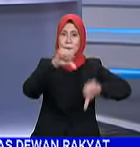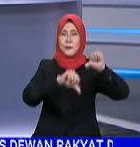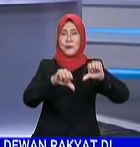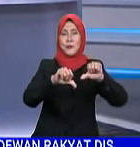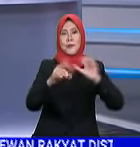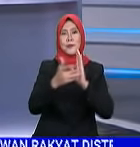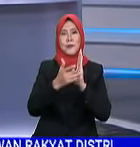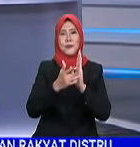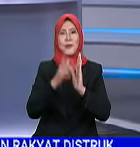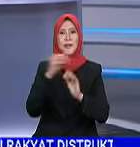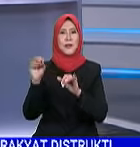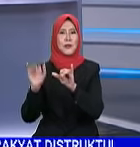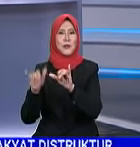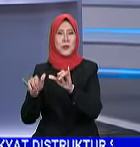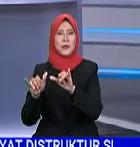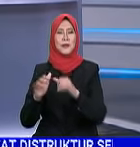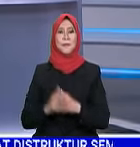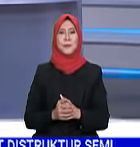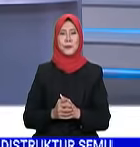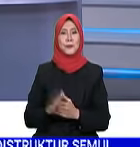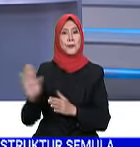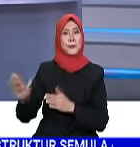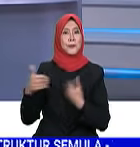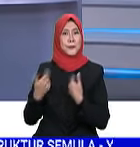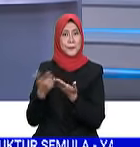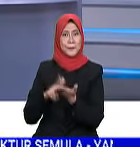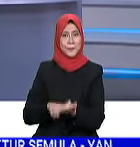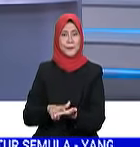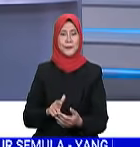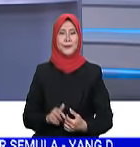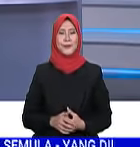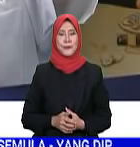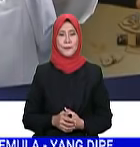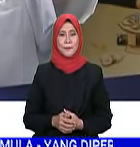dan kejurutaan. Ayun Rahan Saleh ada putirannya.